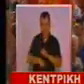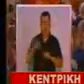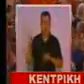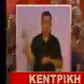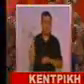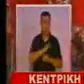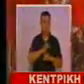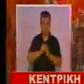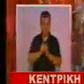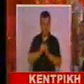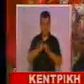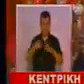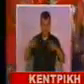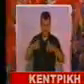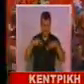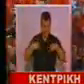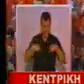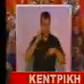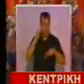της συνευθύνης.